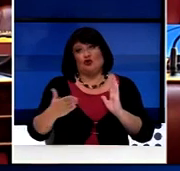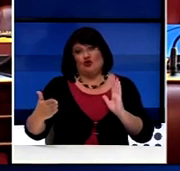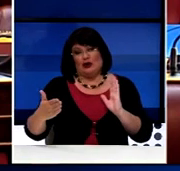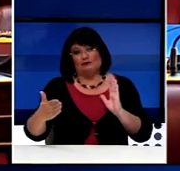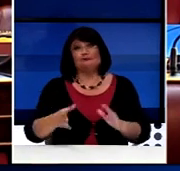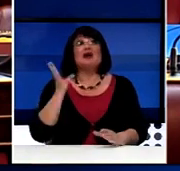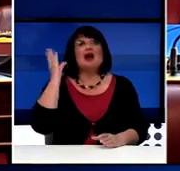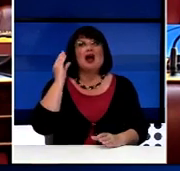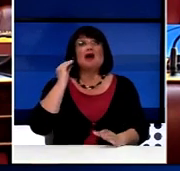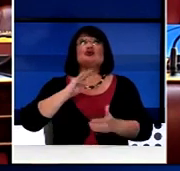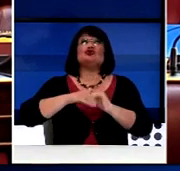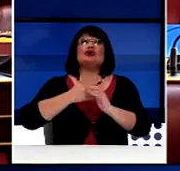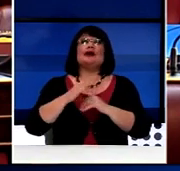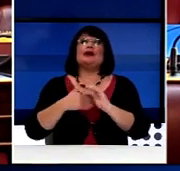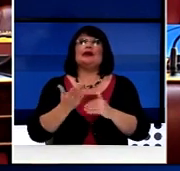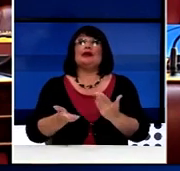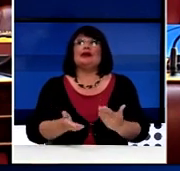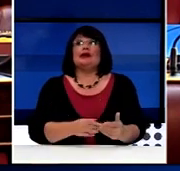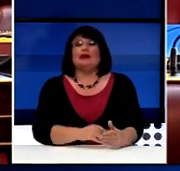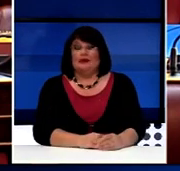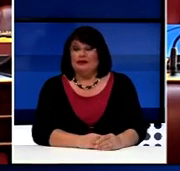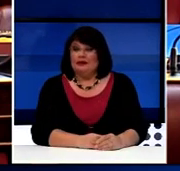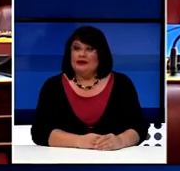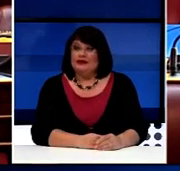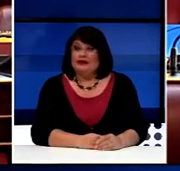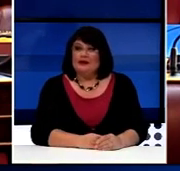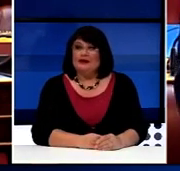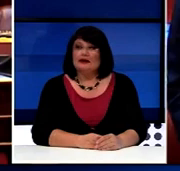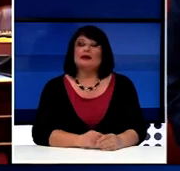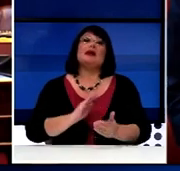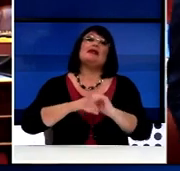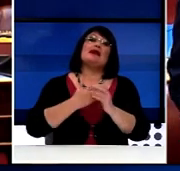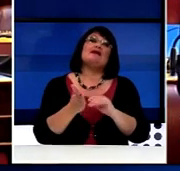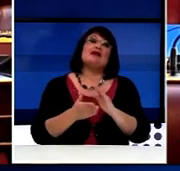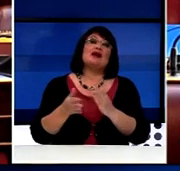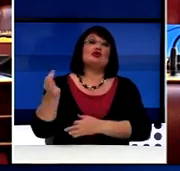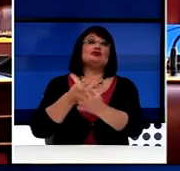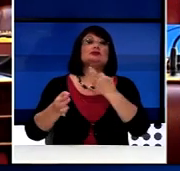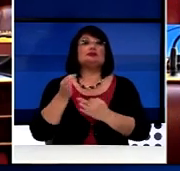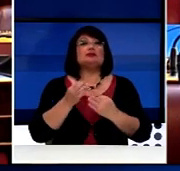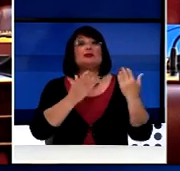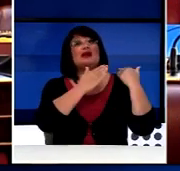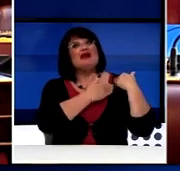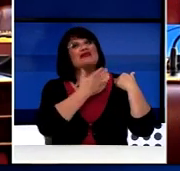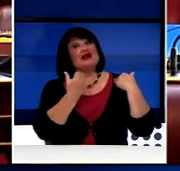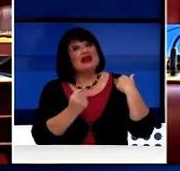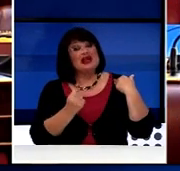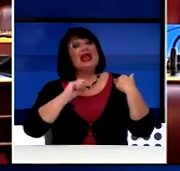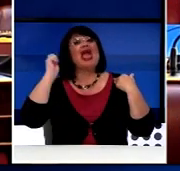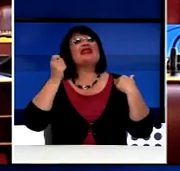Και άκουσα με ενδιαφέρον μια αποστροφή σας, δεν ξέρω αν το είπατε εν τη ρήμη του λόγου σας, ότι έχει ευθύνη για το εθνικό διχασμό.